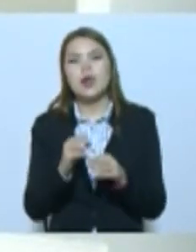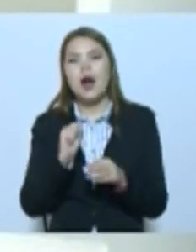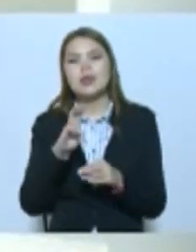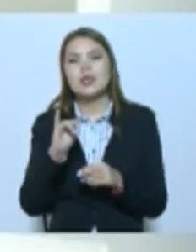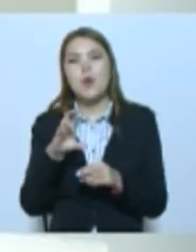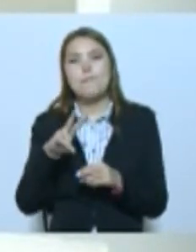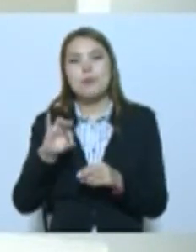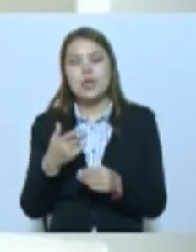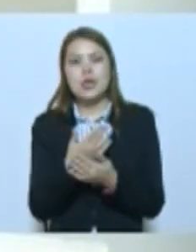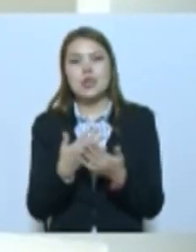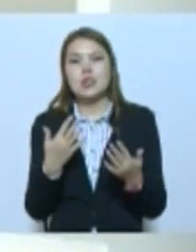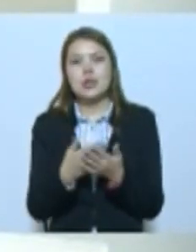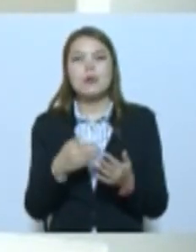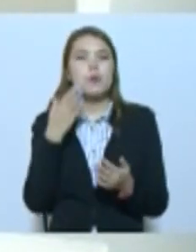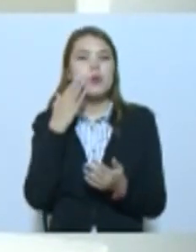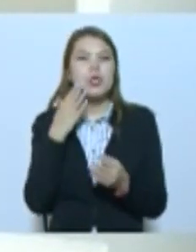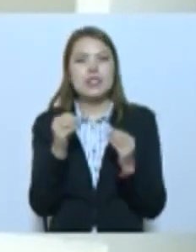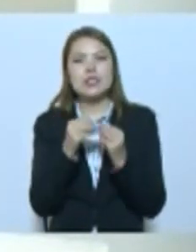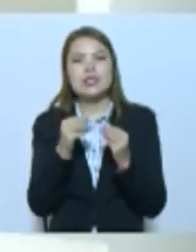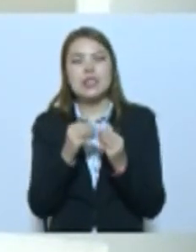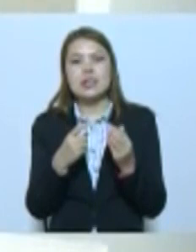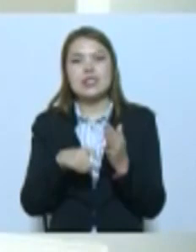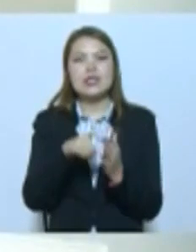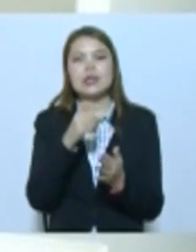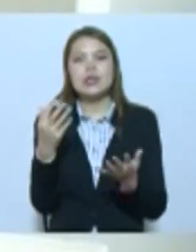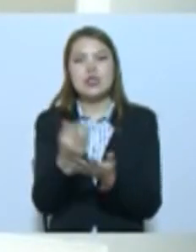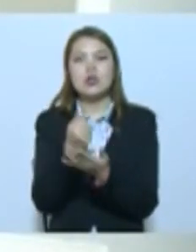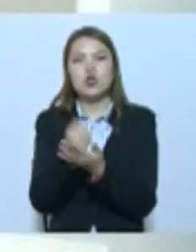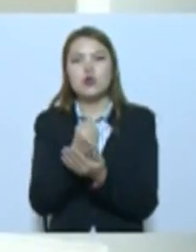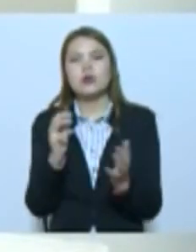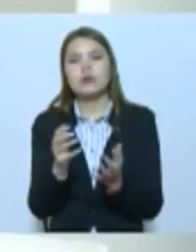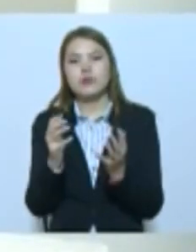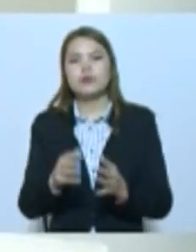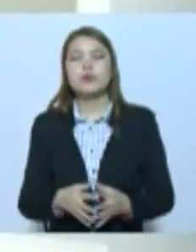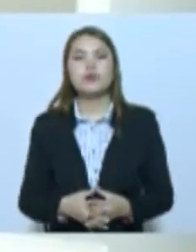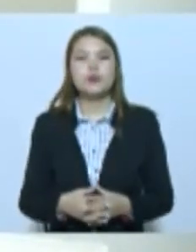Ахжарма. Было найдено около 10 кюев, среди которых и труды Сахтабата.